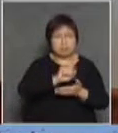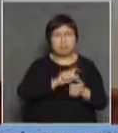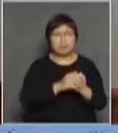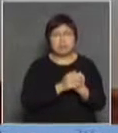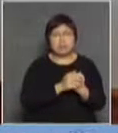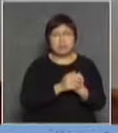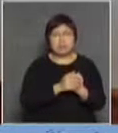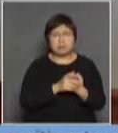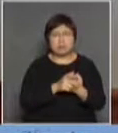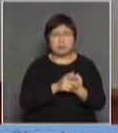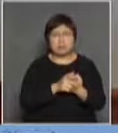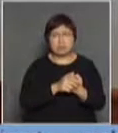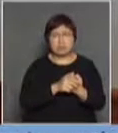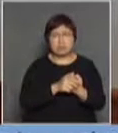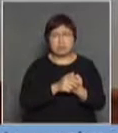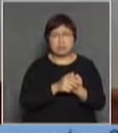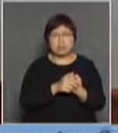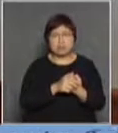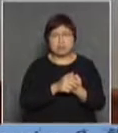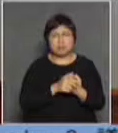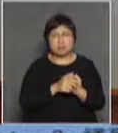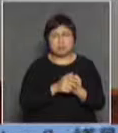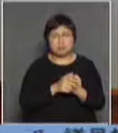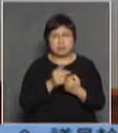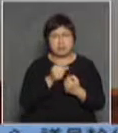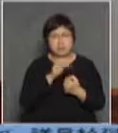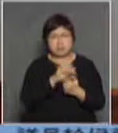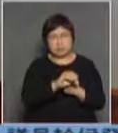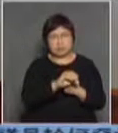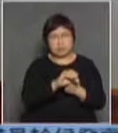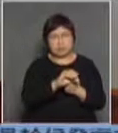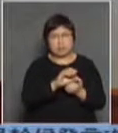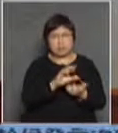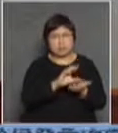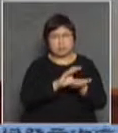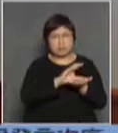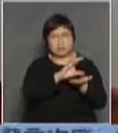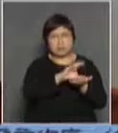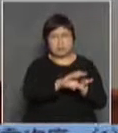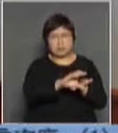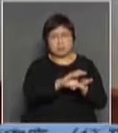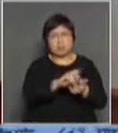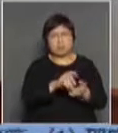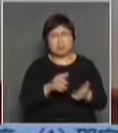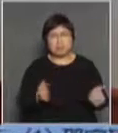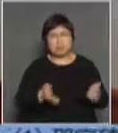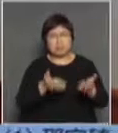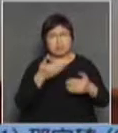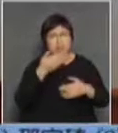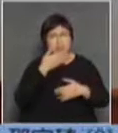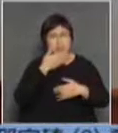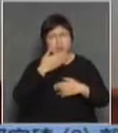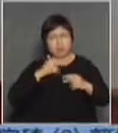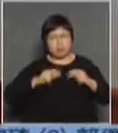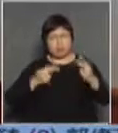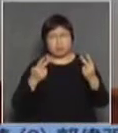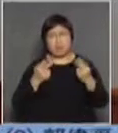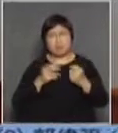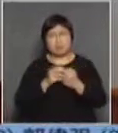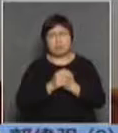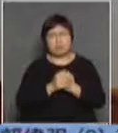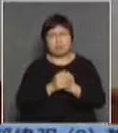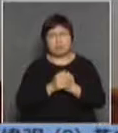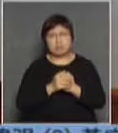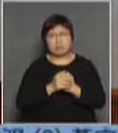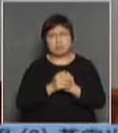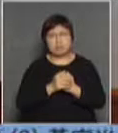司長把10億元的盈餘推動青年發展，